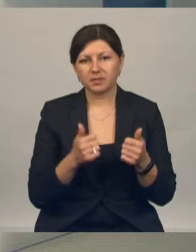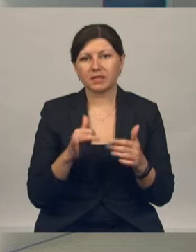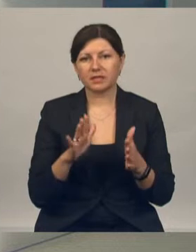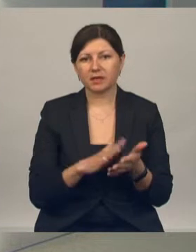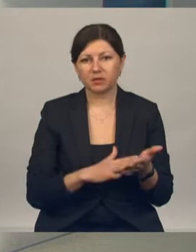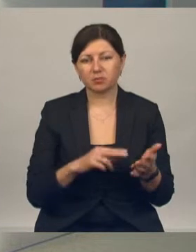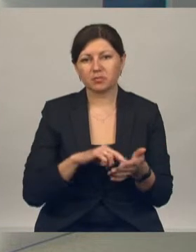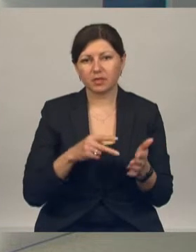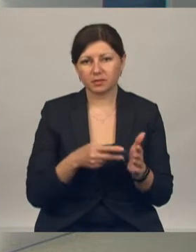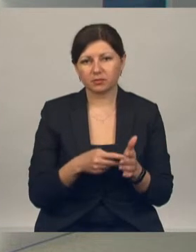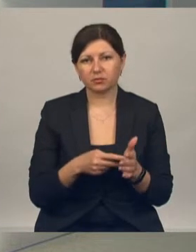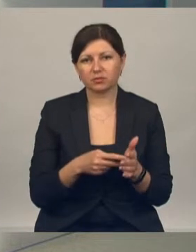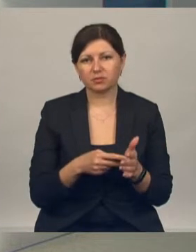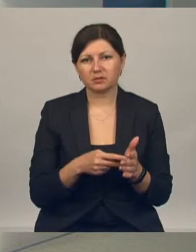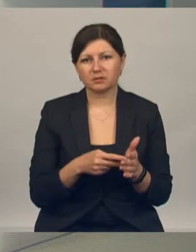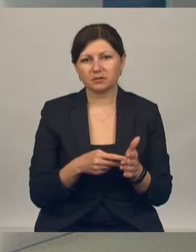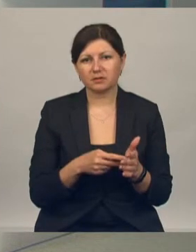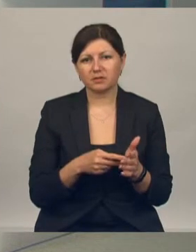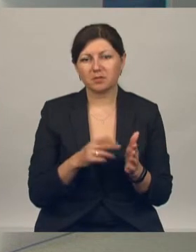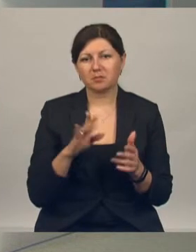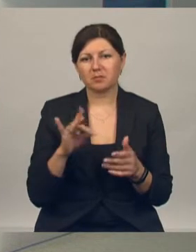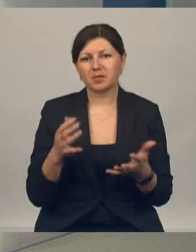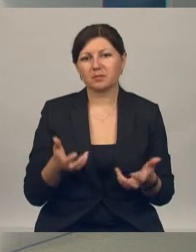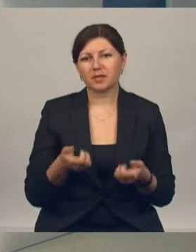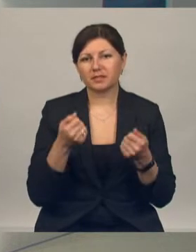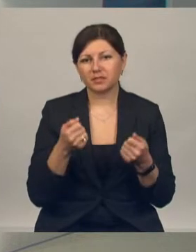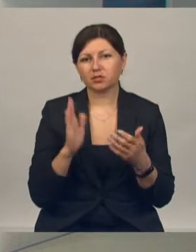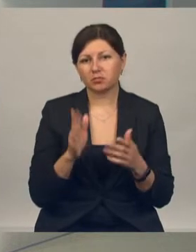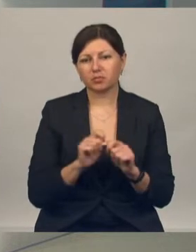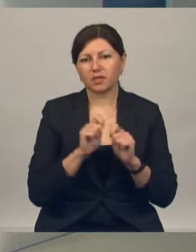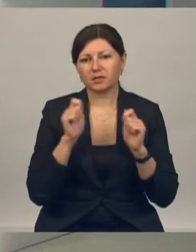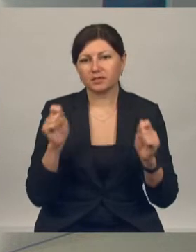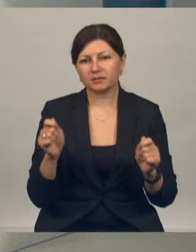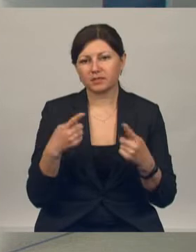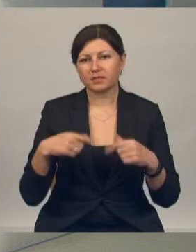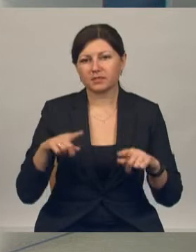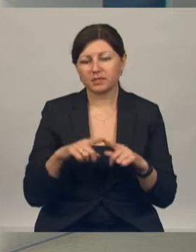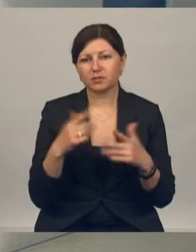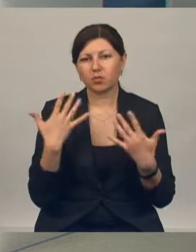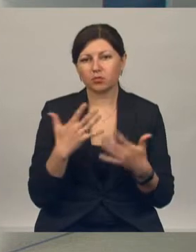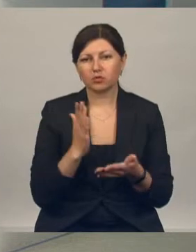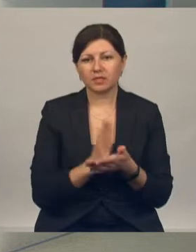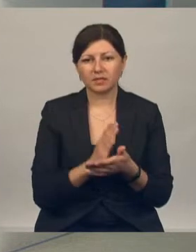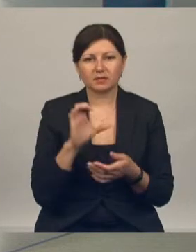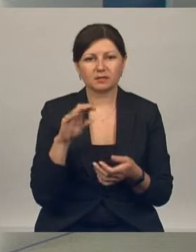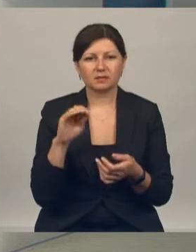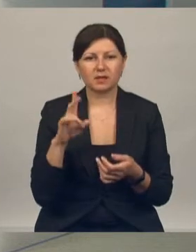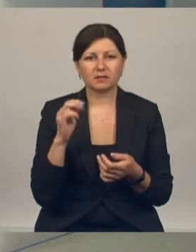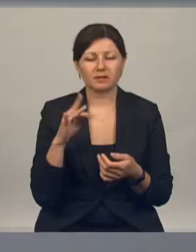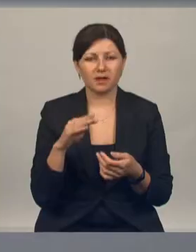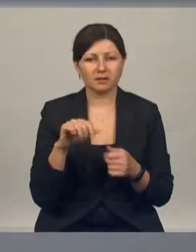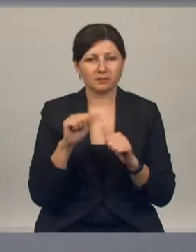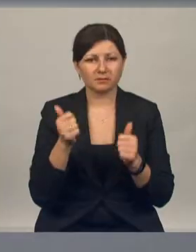этого планируется, конечно, при поддержке открытие секций. Сейчас разработан уже федеральный стандарт